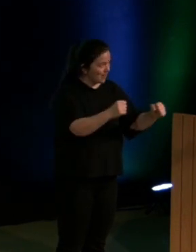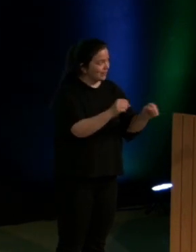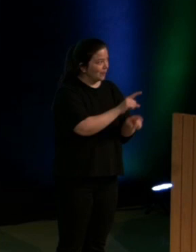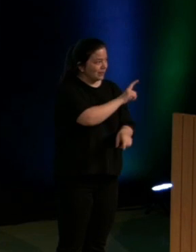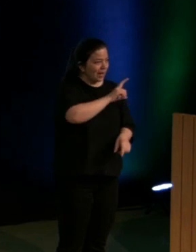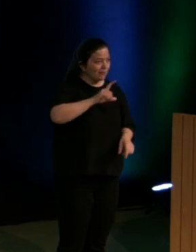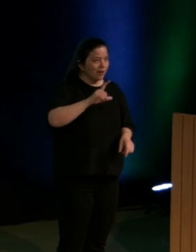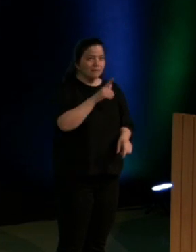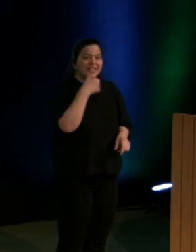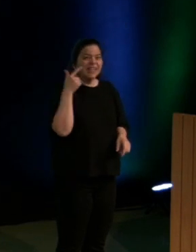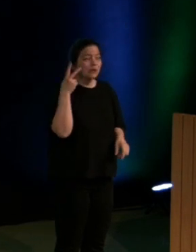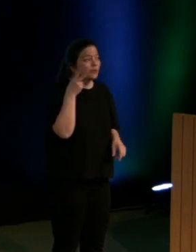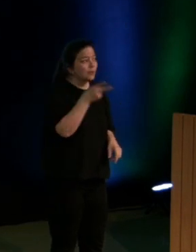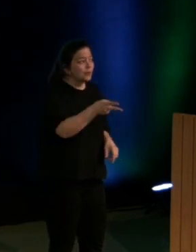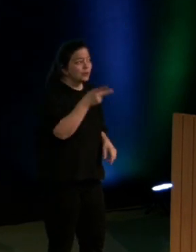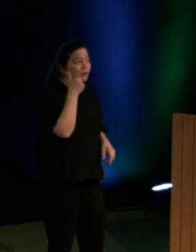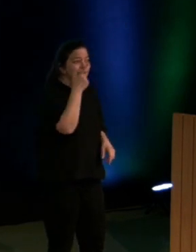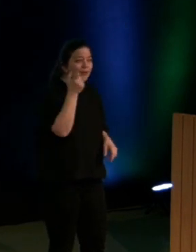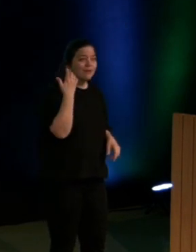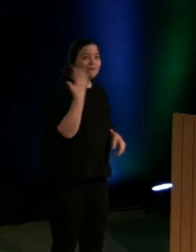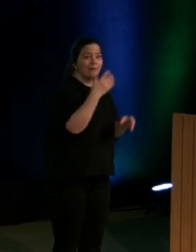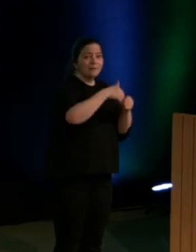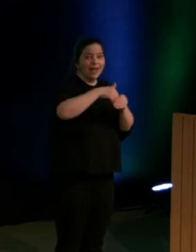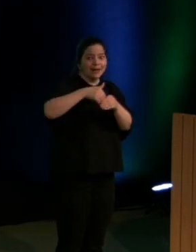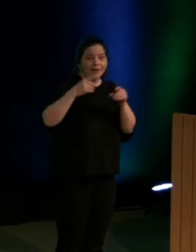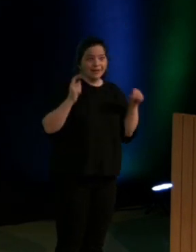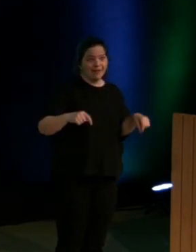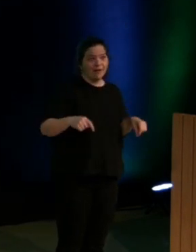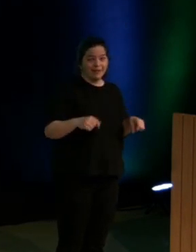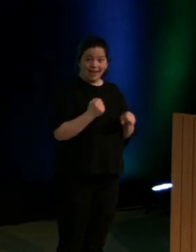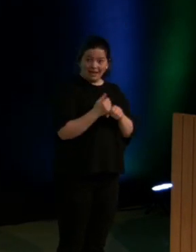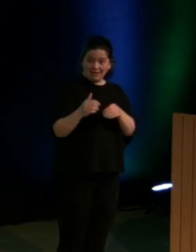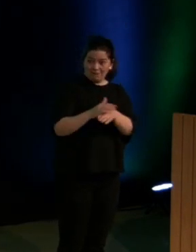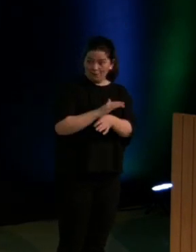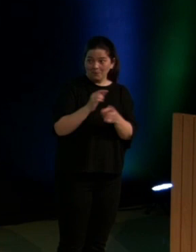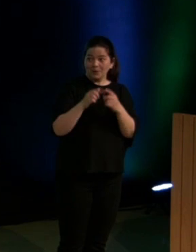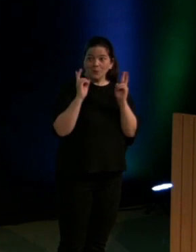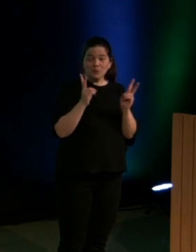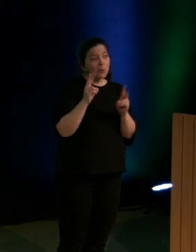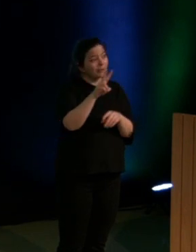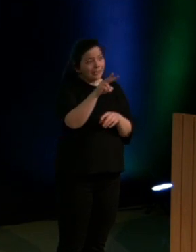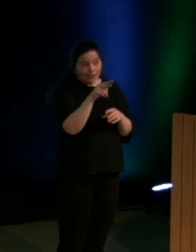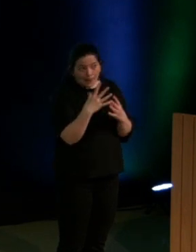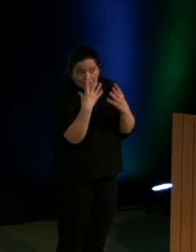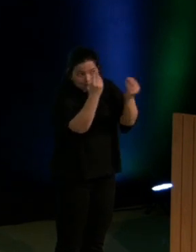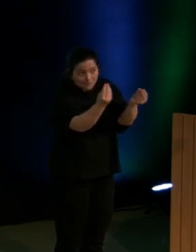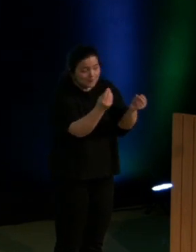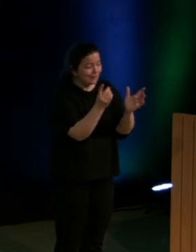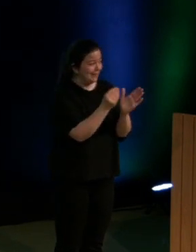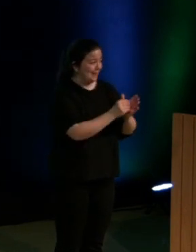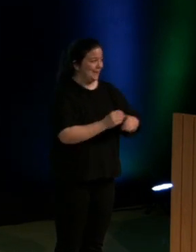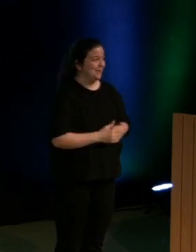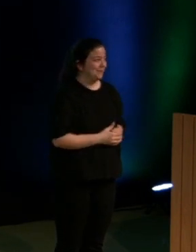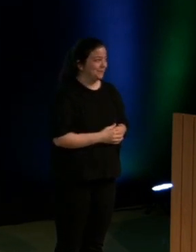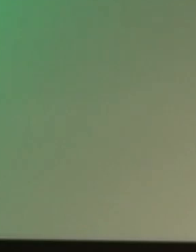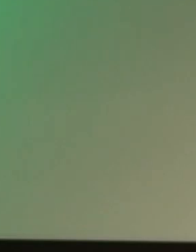når vi er 275 deltakere her i dag og det er egentlig ganske fullt og så er det også folk med digitalt i tillegg